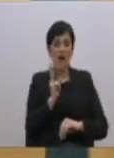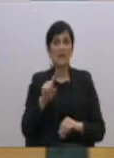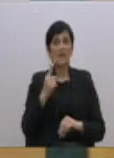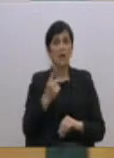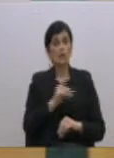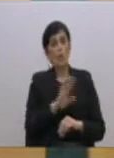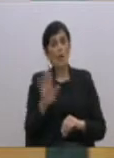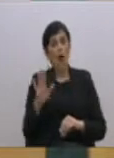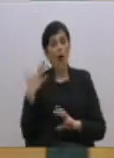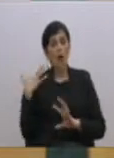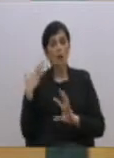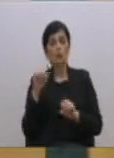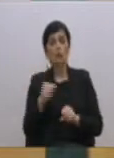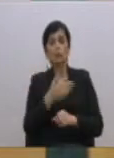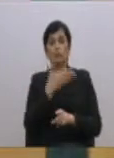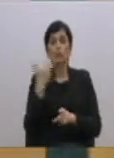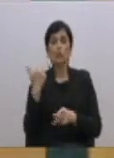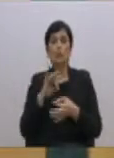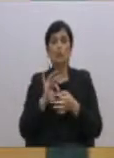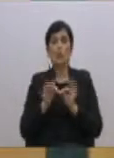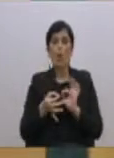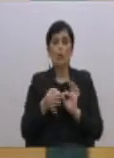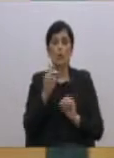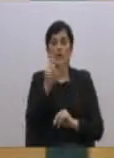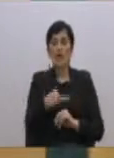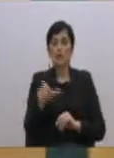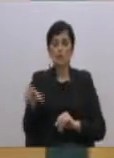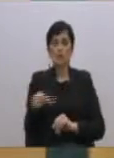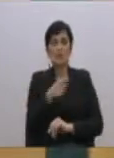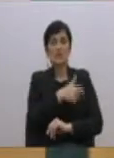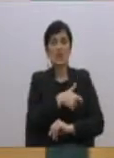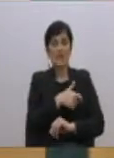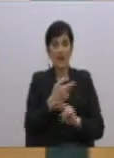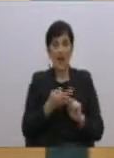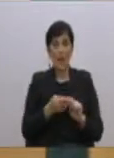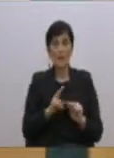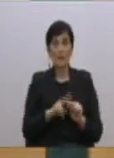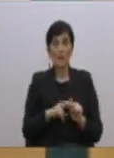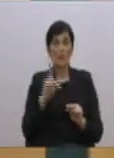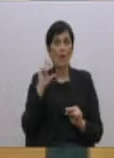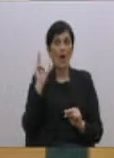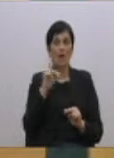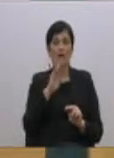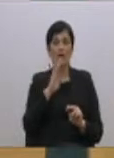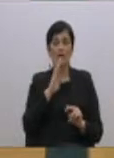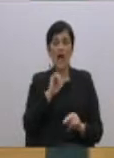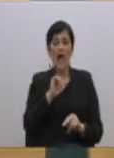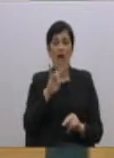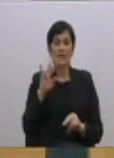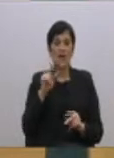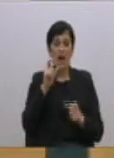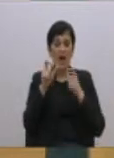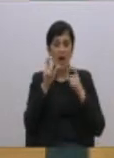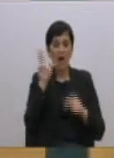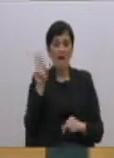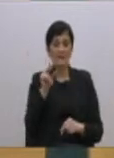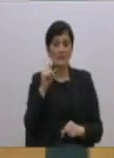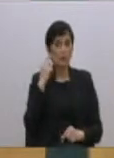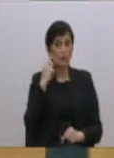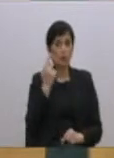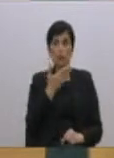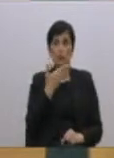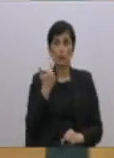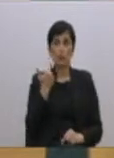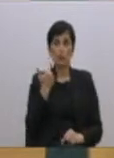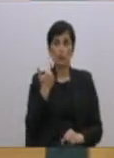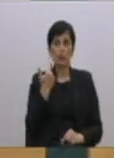არ უჭერთ არ დაუჭერთ მხარი კონკრეტულ წევრებს ამიტომ ქალბატონო ანა ჩაეწერეთ